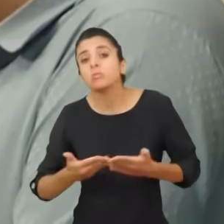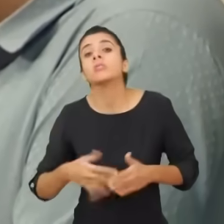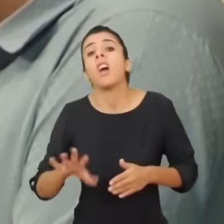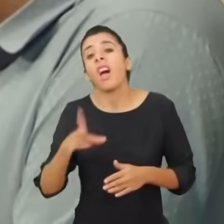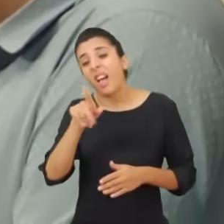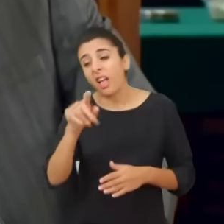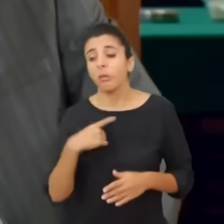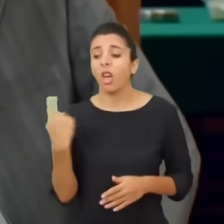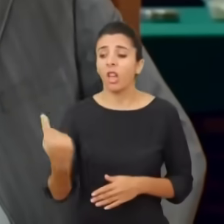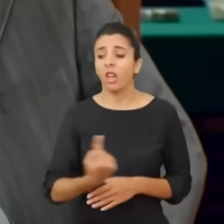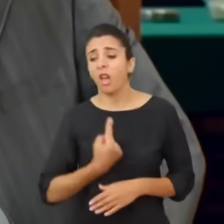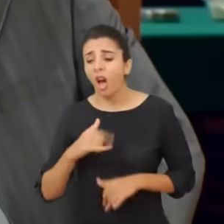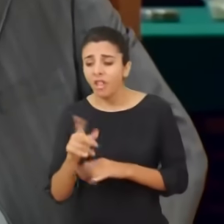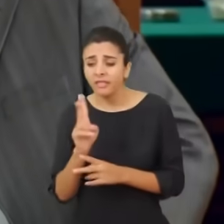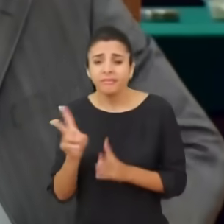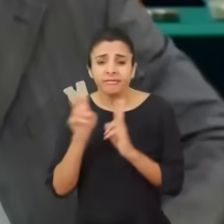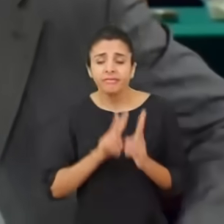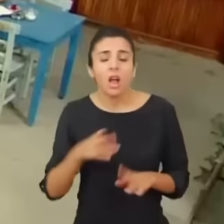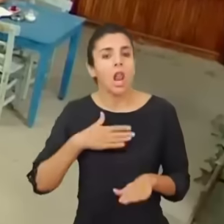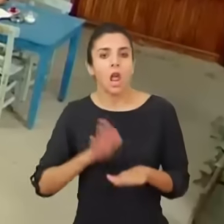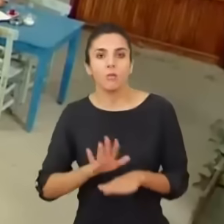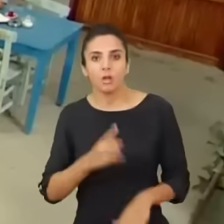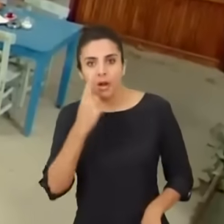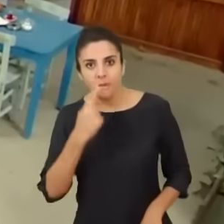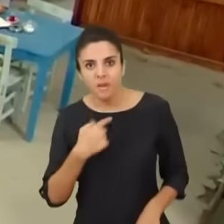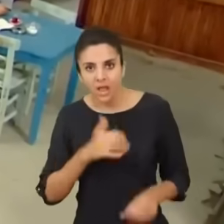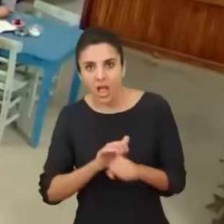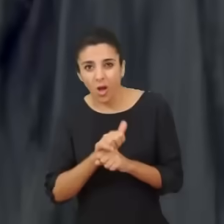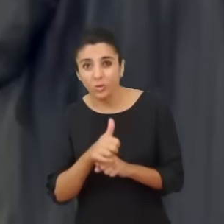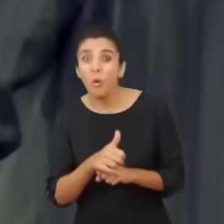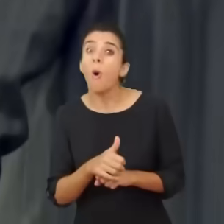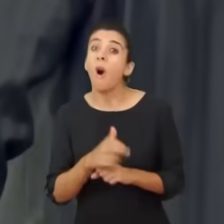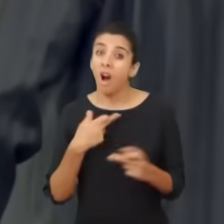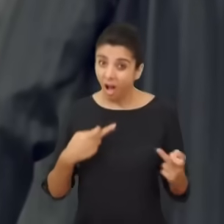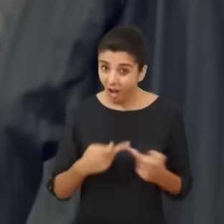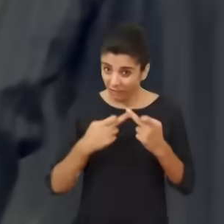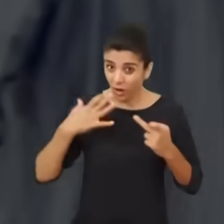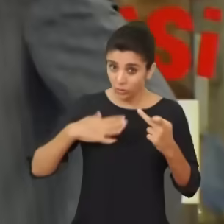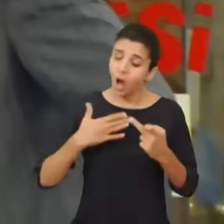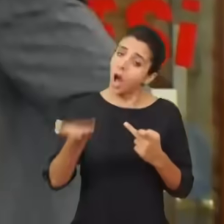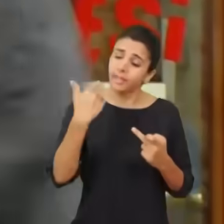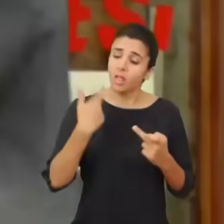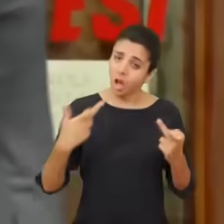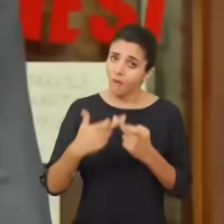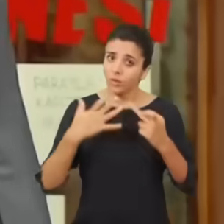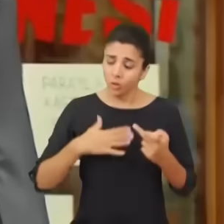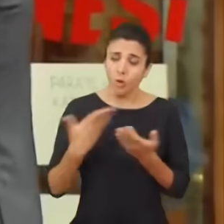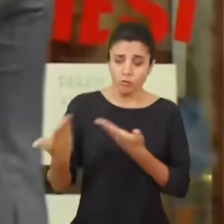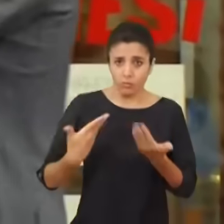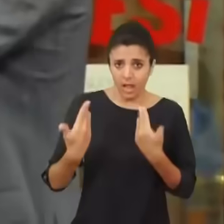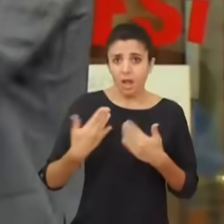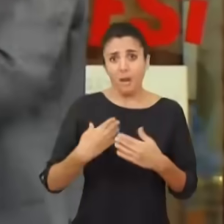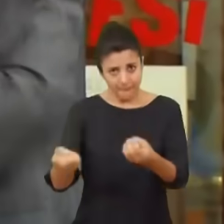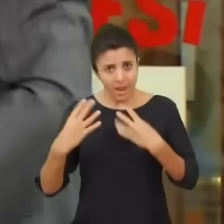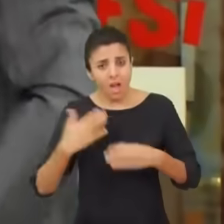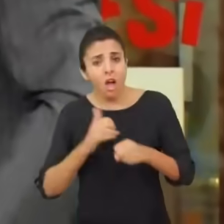etrafımızda dönmüyoruz birader. Bana baksana sen, şimdi alırım seni ayağımın altına. Oo, kavga diyorsun. Hadi, hadi al ayağını altına. Ya dur be. Bırak gideyim şunu